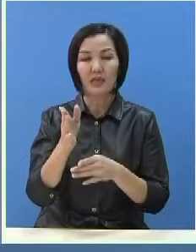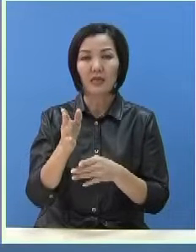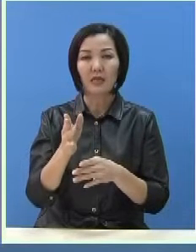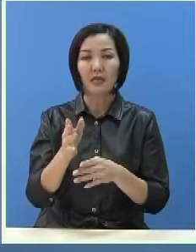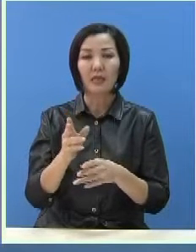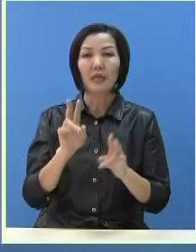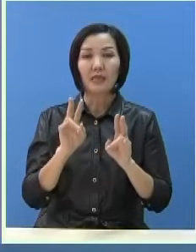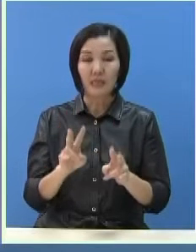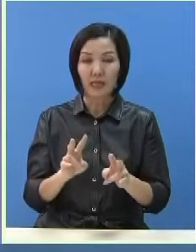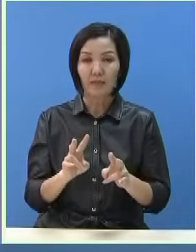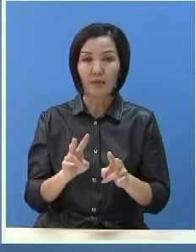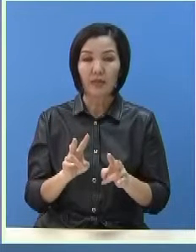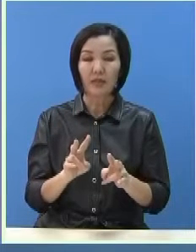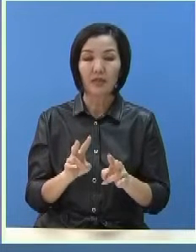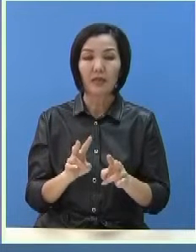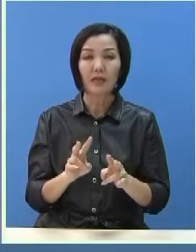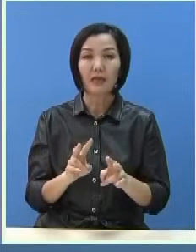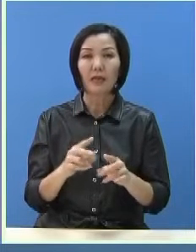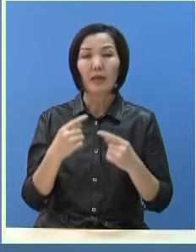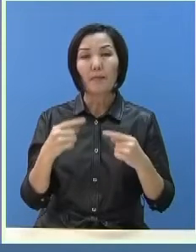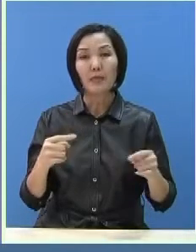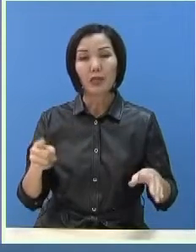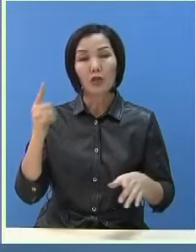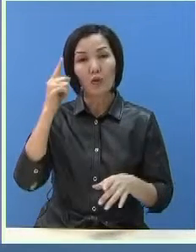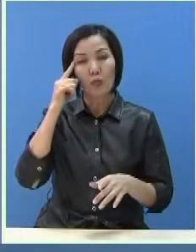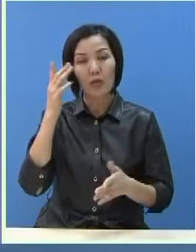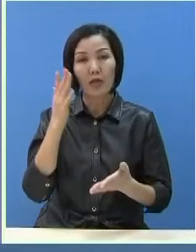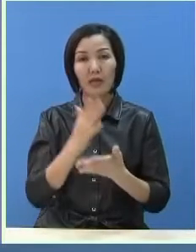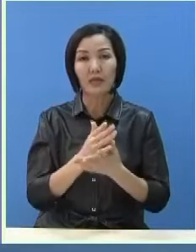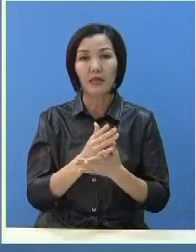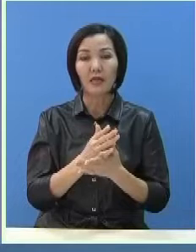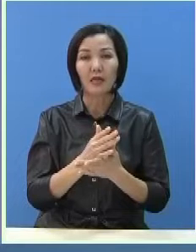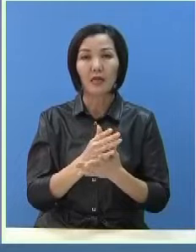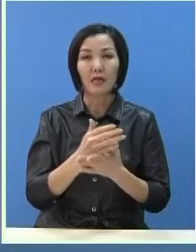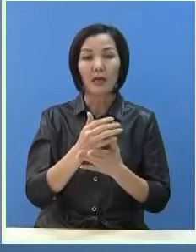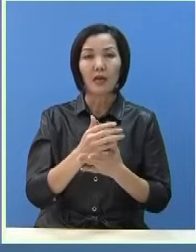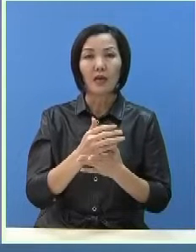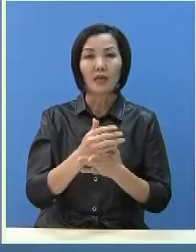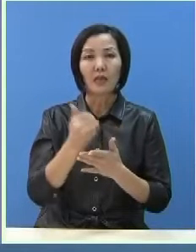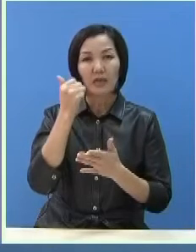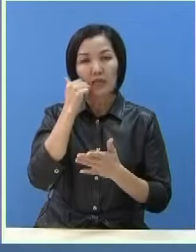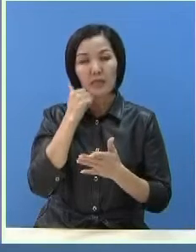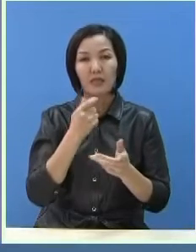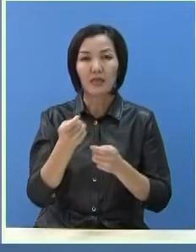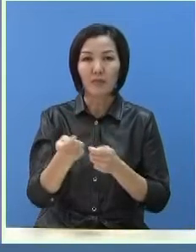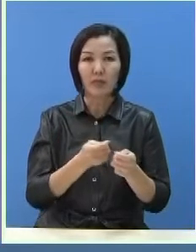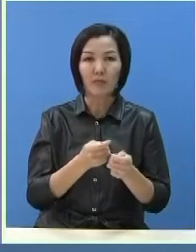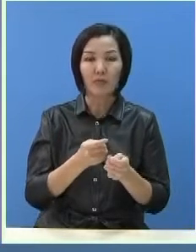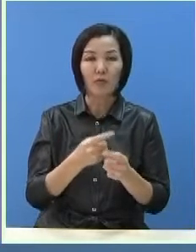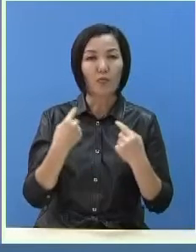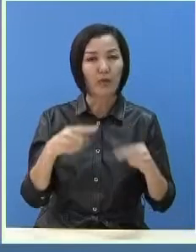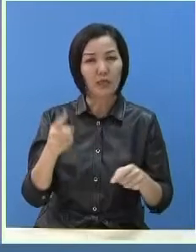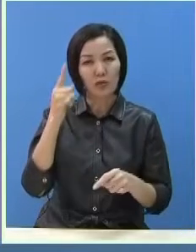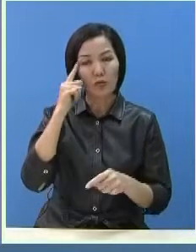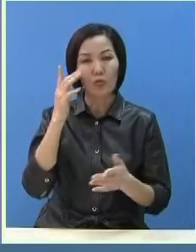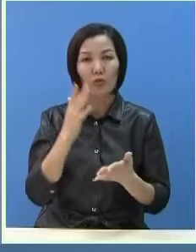тұрғанмен, жастар басқаша ойлайды, жасамыстар ескіше ойлайды. Жалпы жастар дұстып, қазіргі кезде